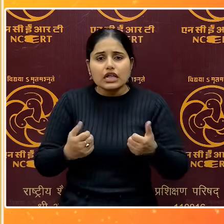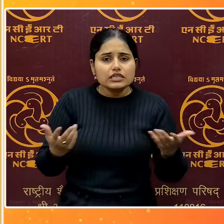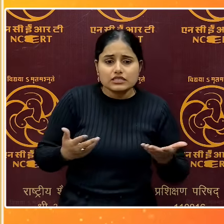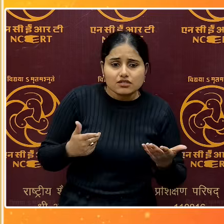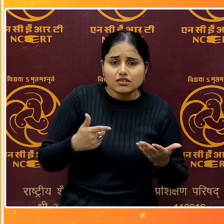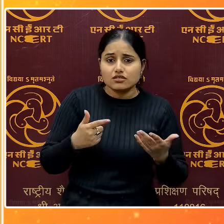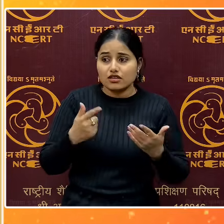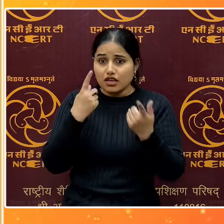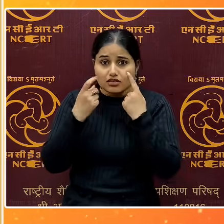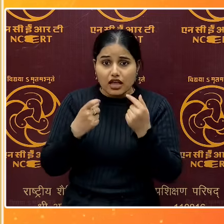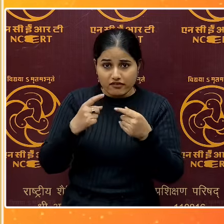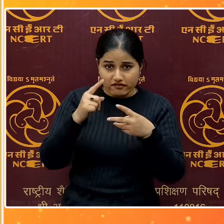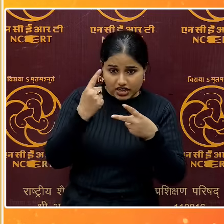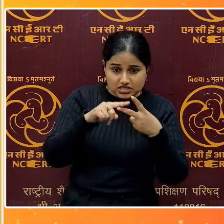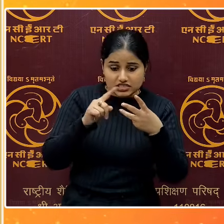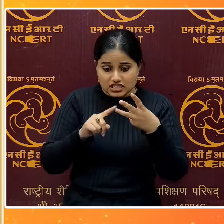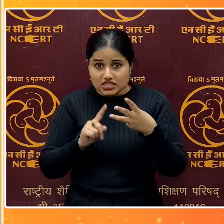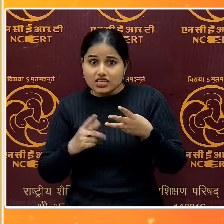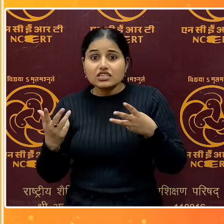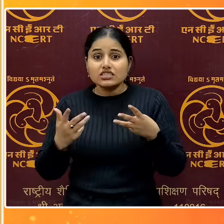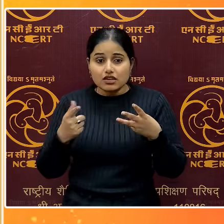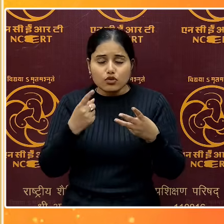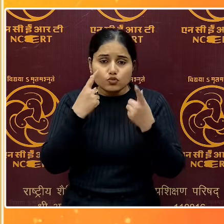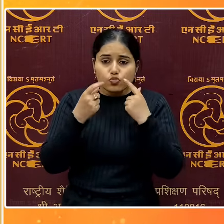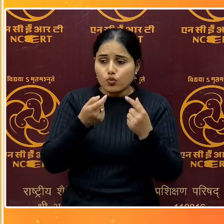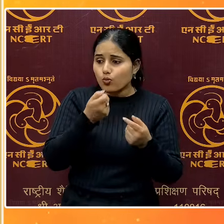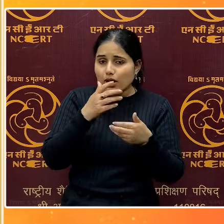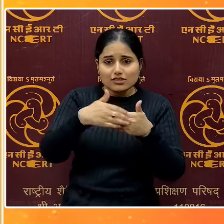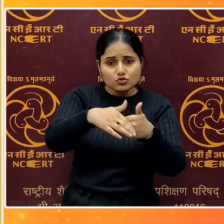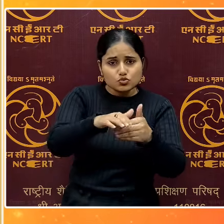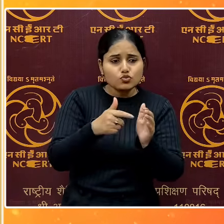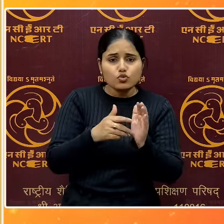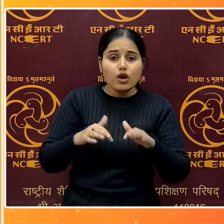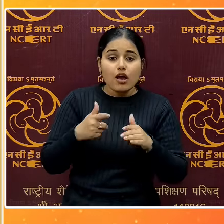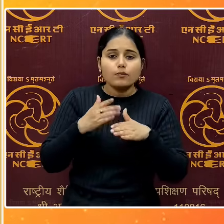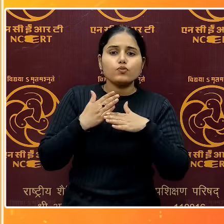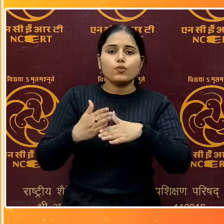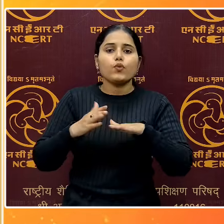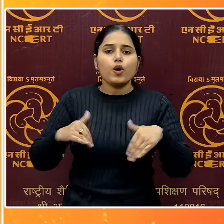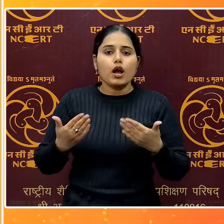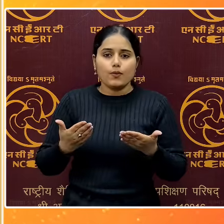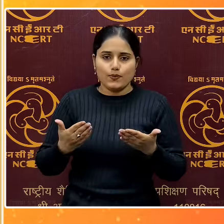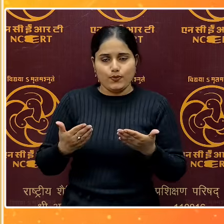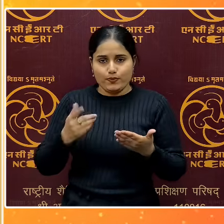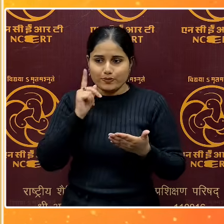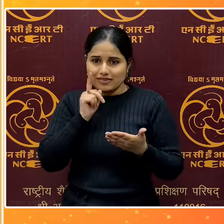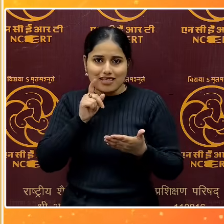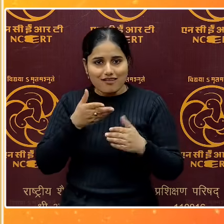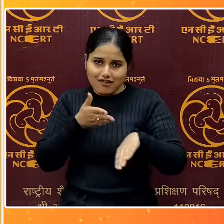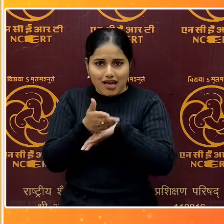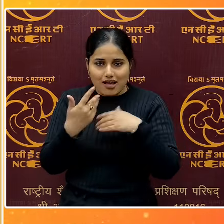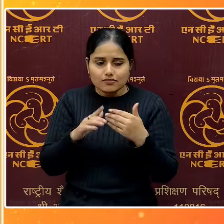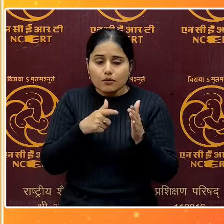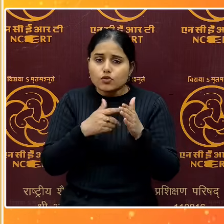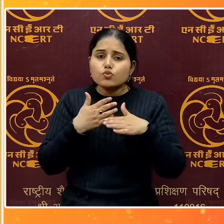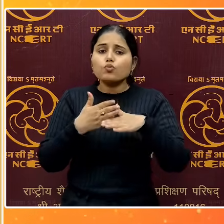स्टेज पर डायग्नोज हुआ है और किस तरह का ट्रीटमेंट उसका चला है. अब इसको प्रिवेंट कैसे कर सकते हैं हम सेक्सुअली ट्रांसमिटेड डिसीजेस को? उसके